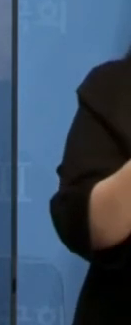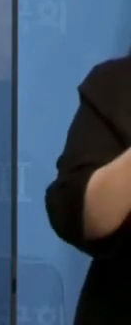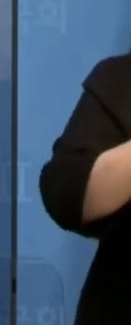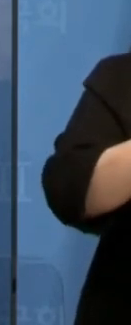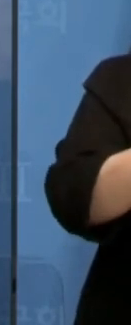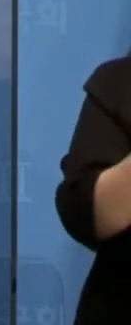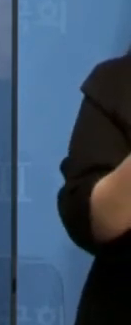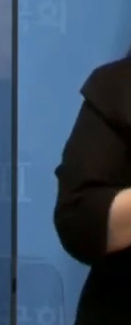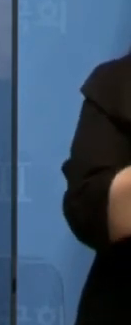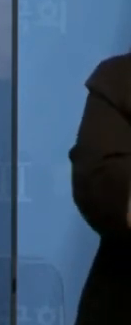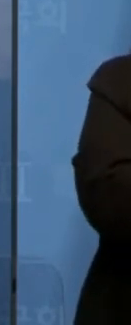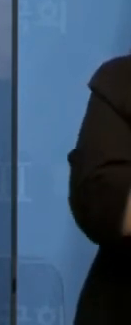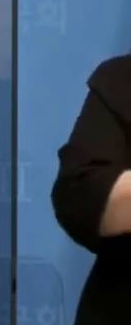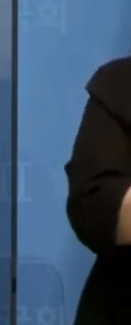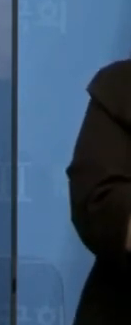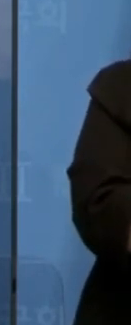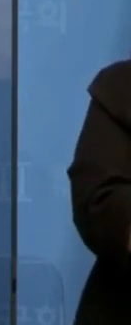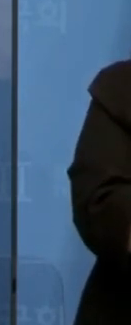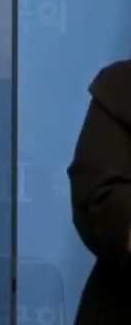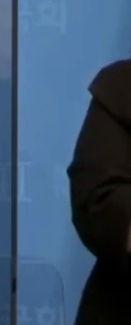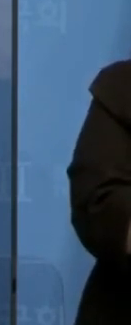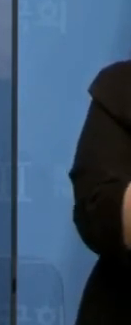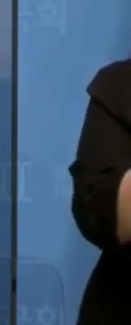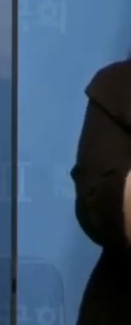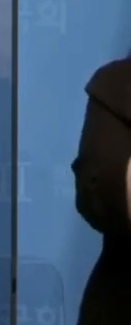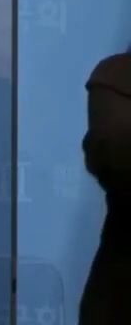시세 조종 등 불공정 거래 행위는 엄격하게 금지하되